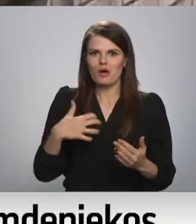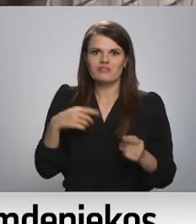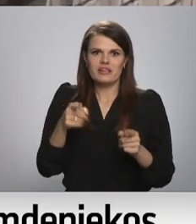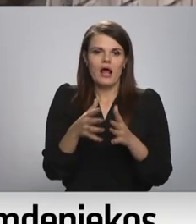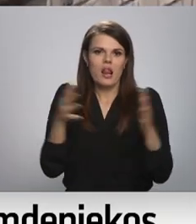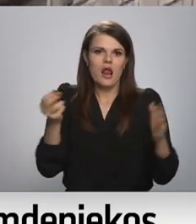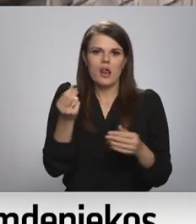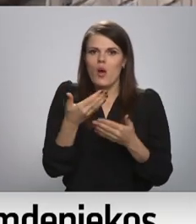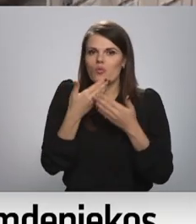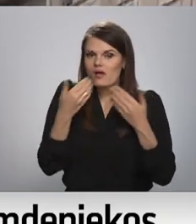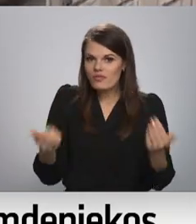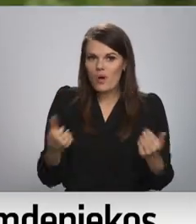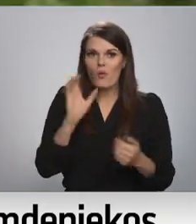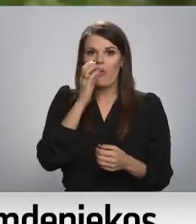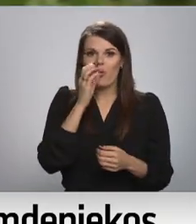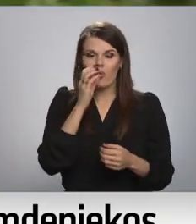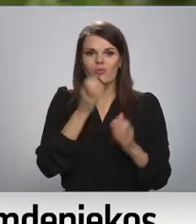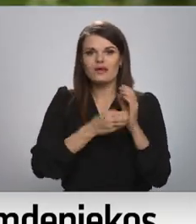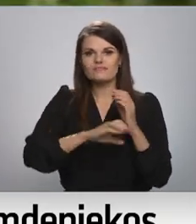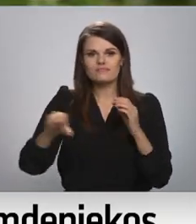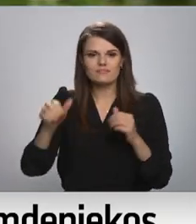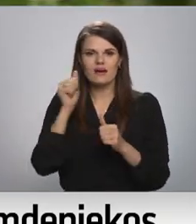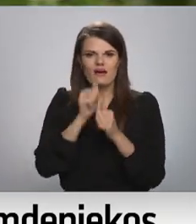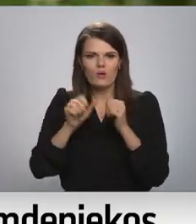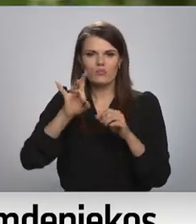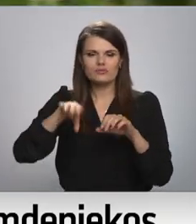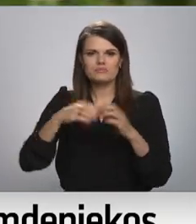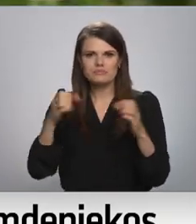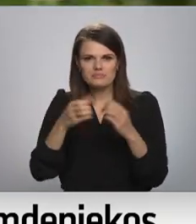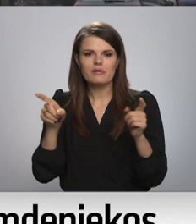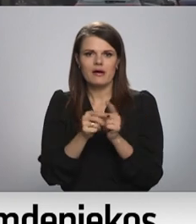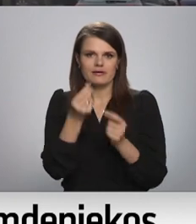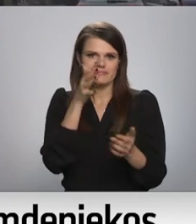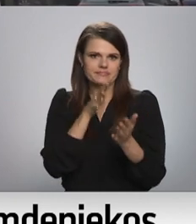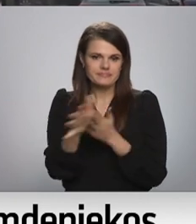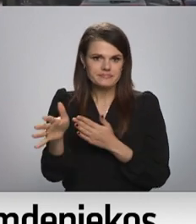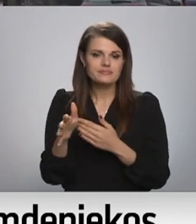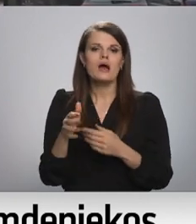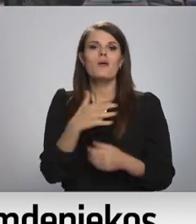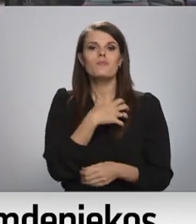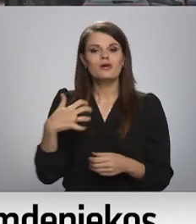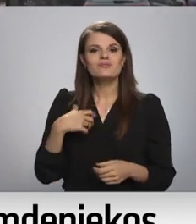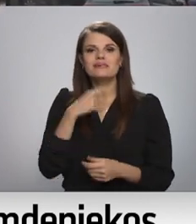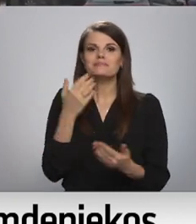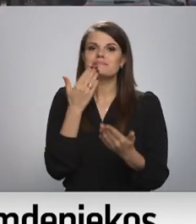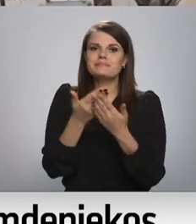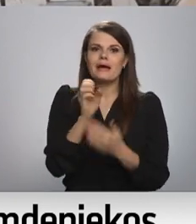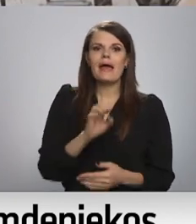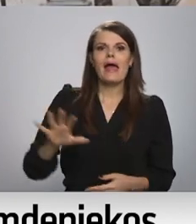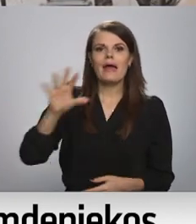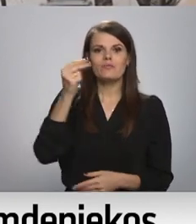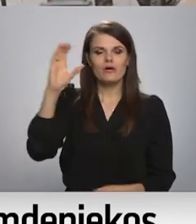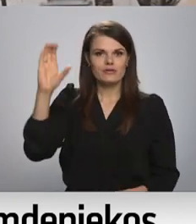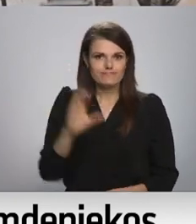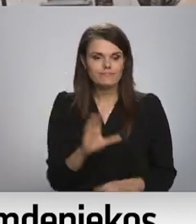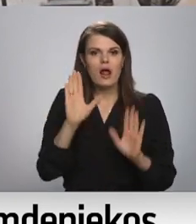līdzekļu neesot. Ņemot vairāk ūdens apgādes tīkla regulāri plīst, arī tas radot izdevums. Pašvaldība vēlējusies pieteikties Eiropas Savienības